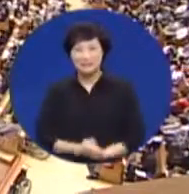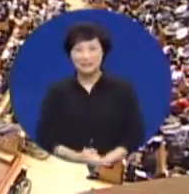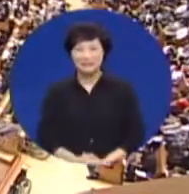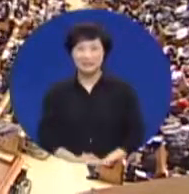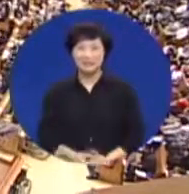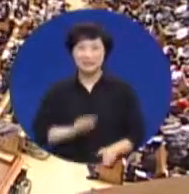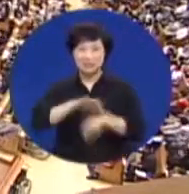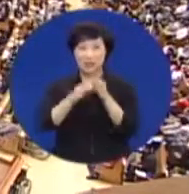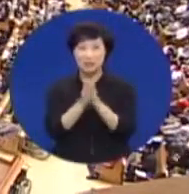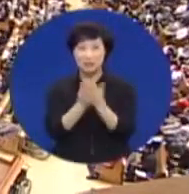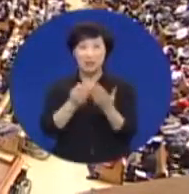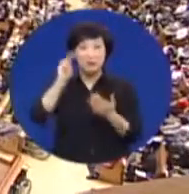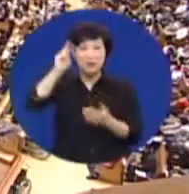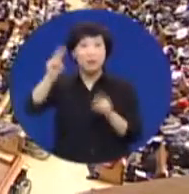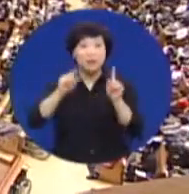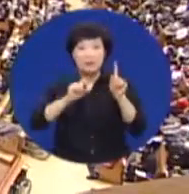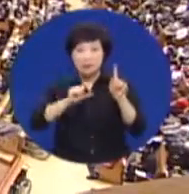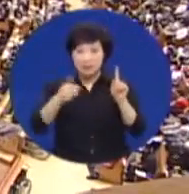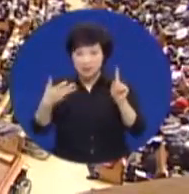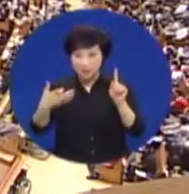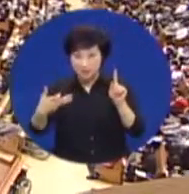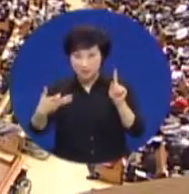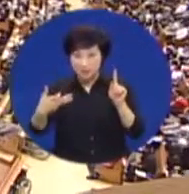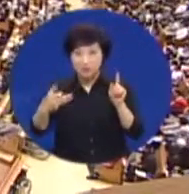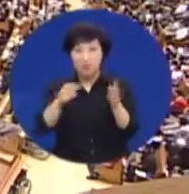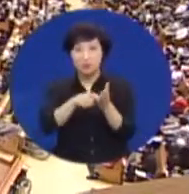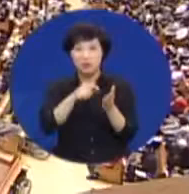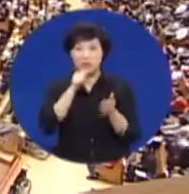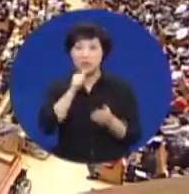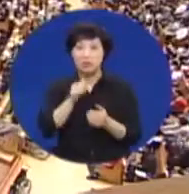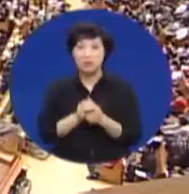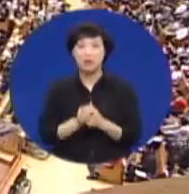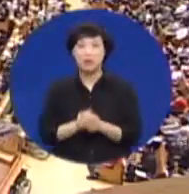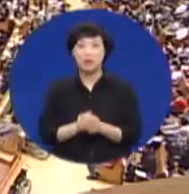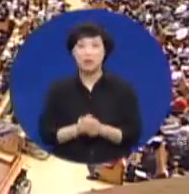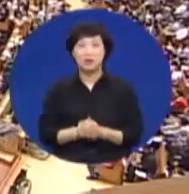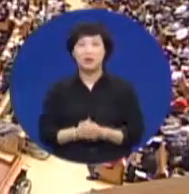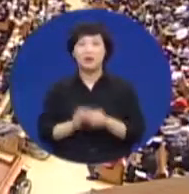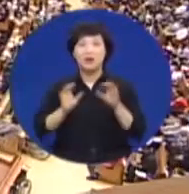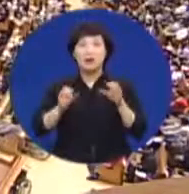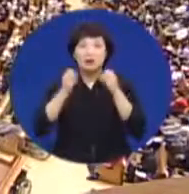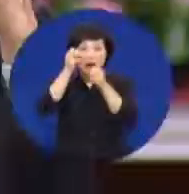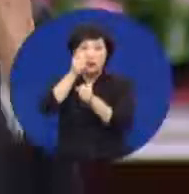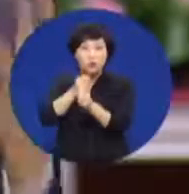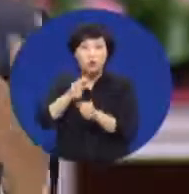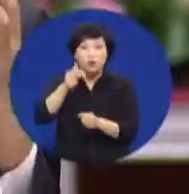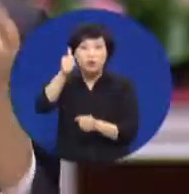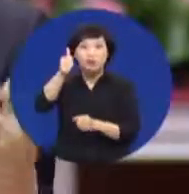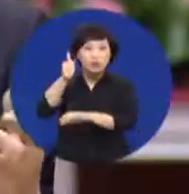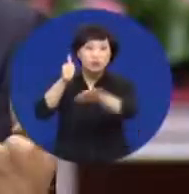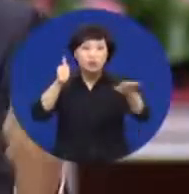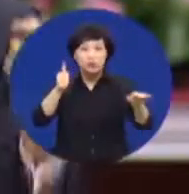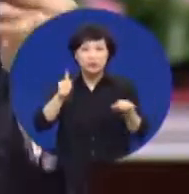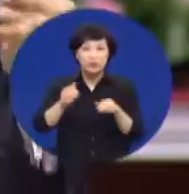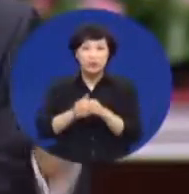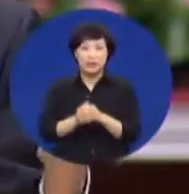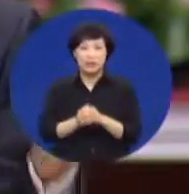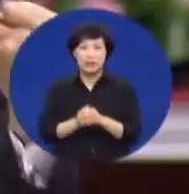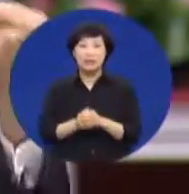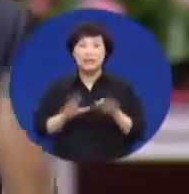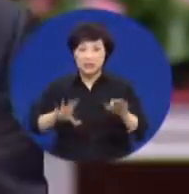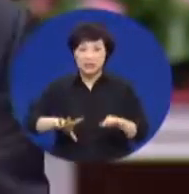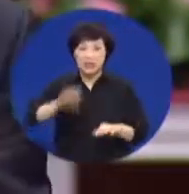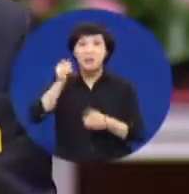야고보서 1장 18절에 그가 그 주물 중에 우리로 한 첫 열매가